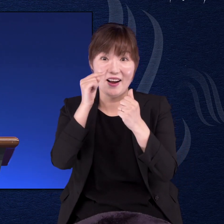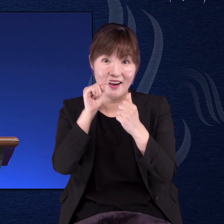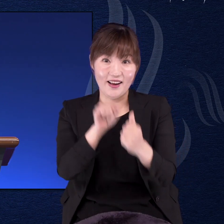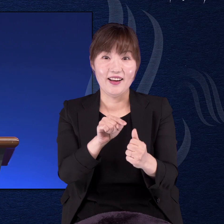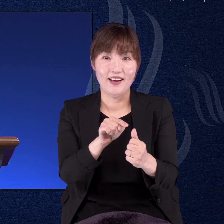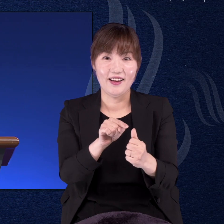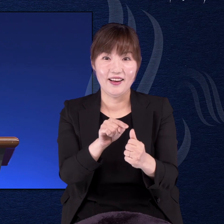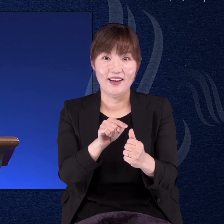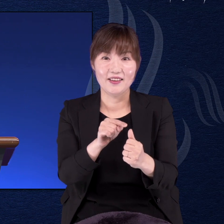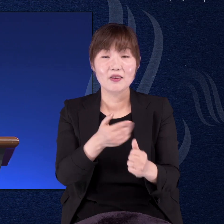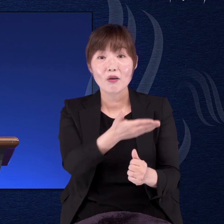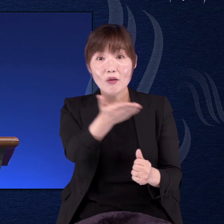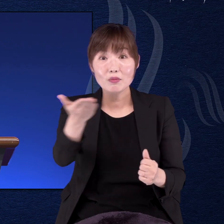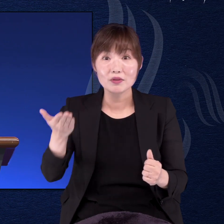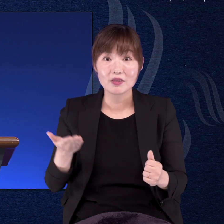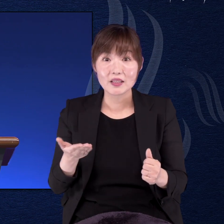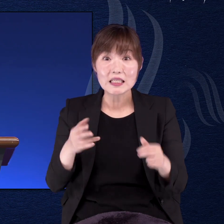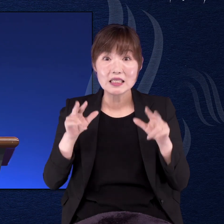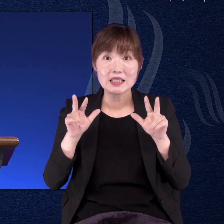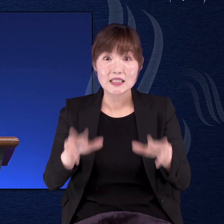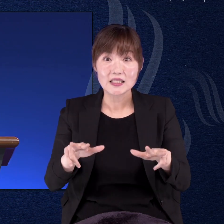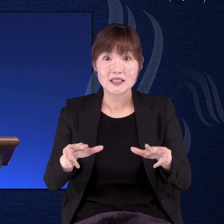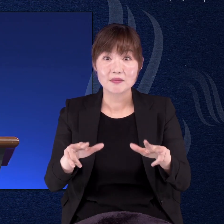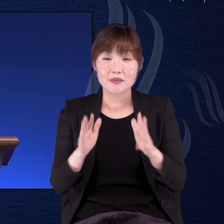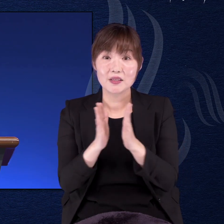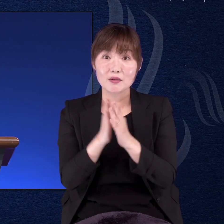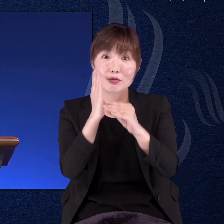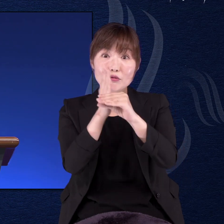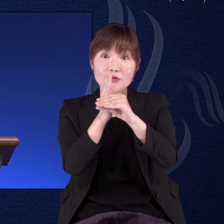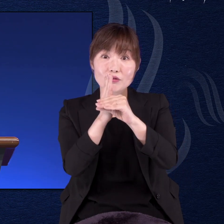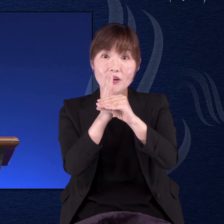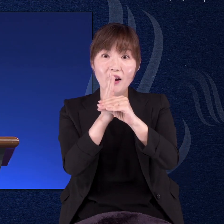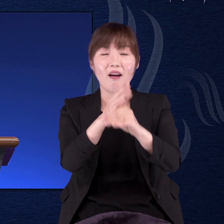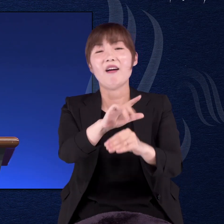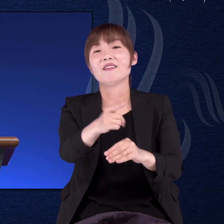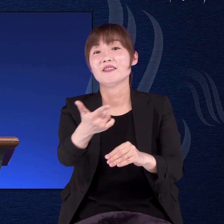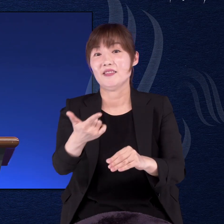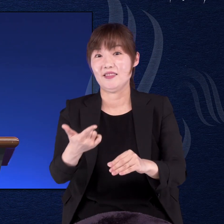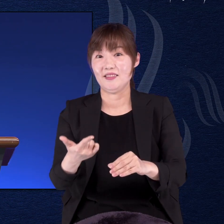계세요? 안 하시잖아요.